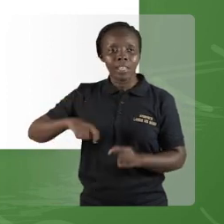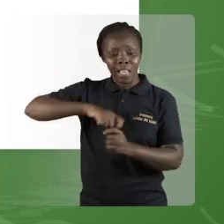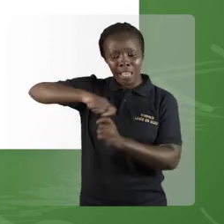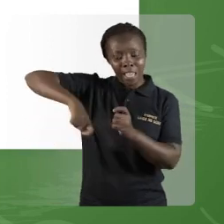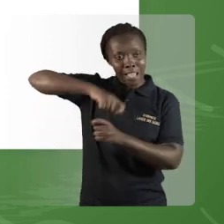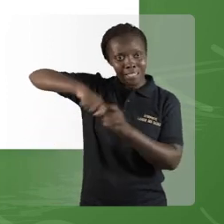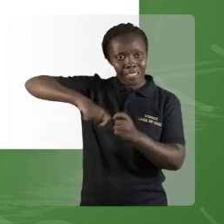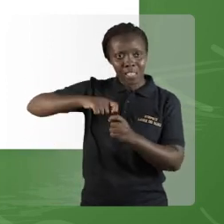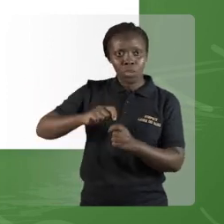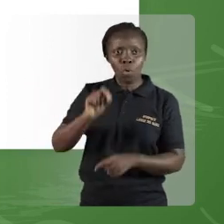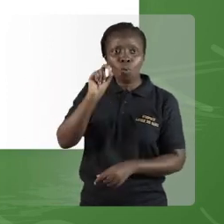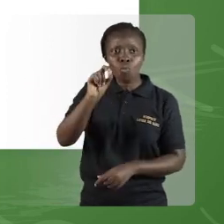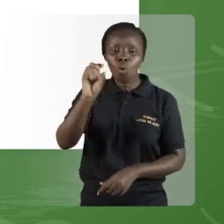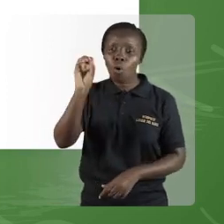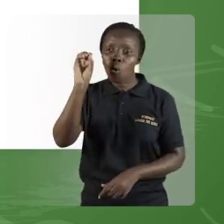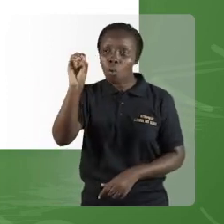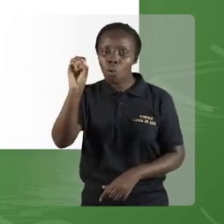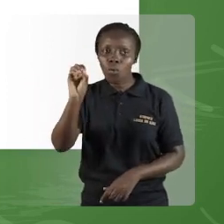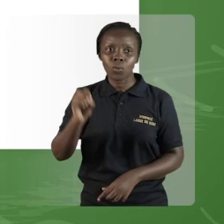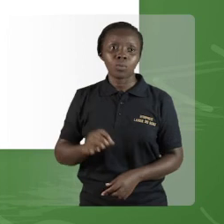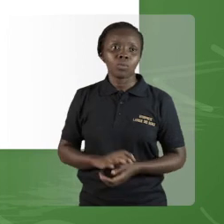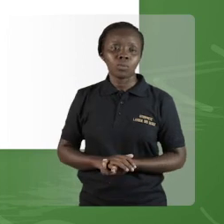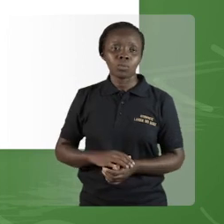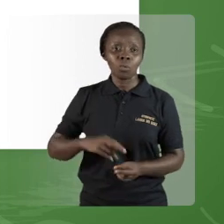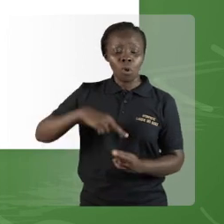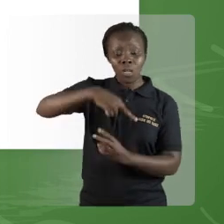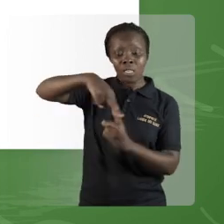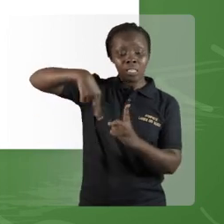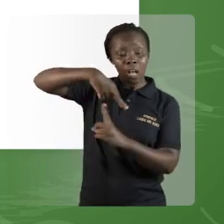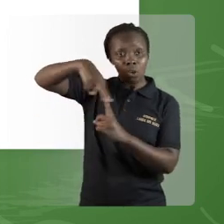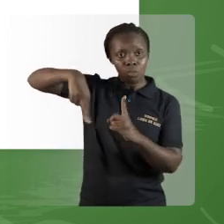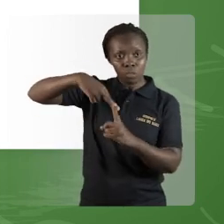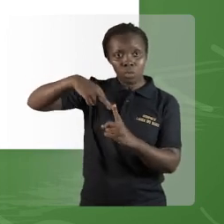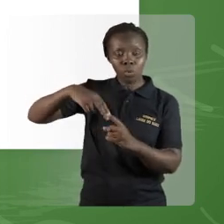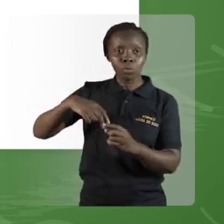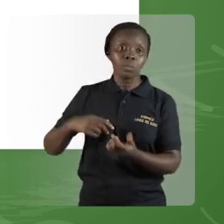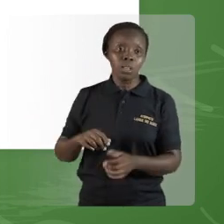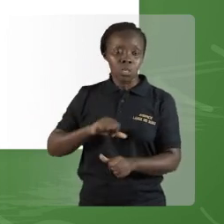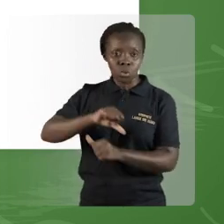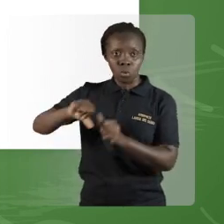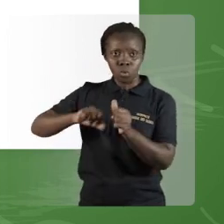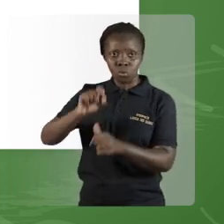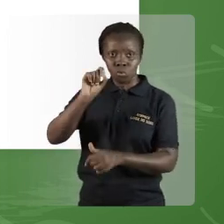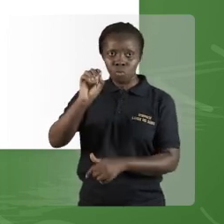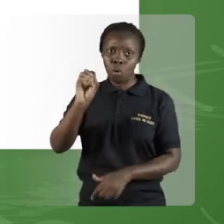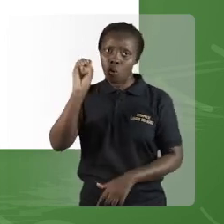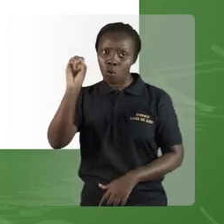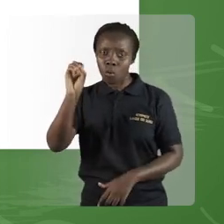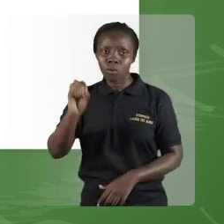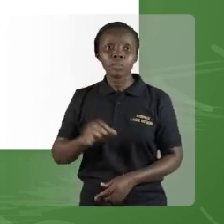O. Son mouvement de rotation se fait autour de ce point. C'est en ce point donc que le support